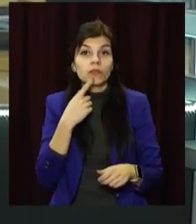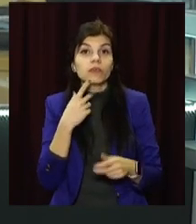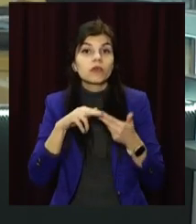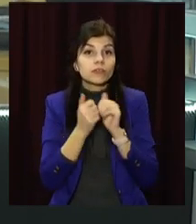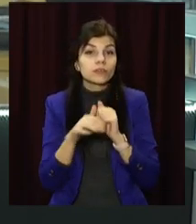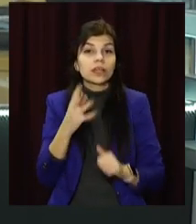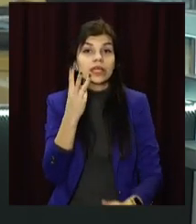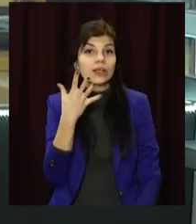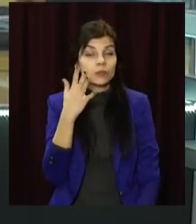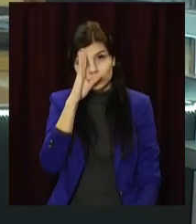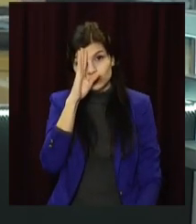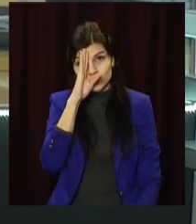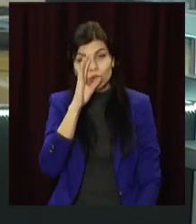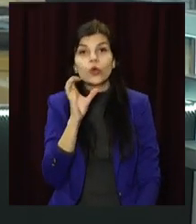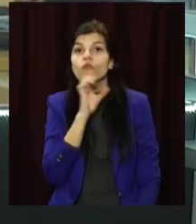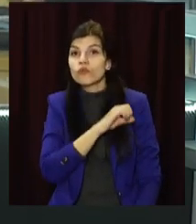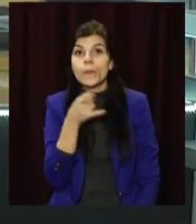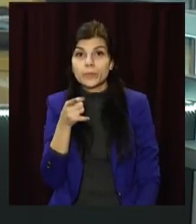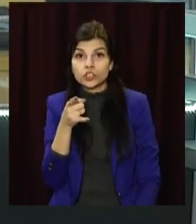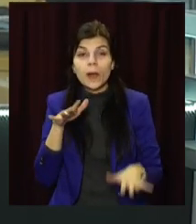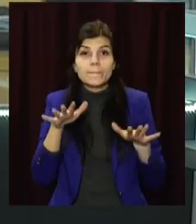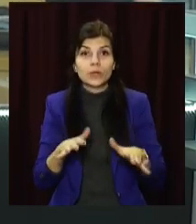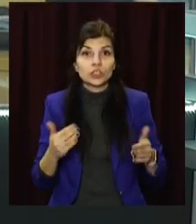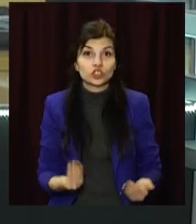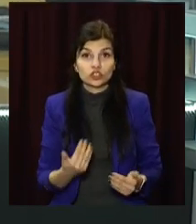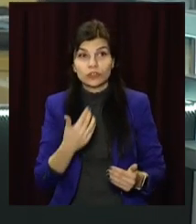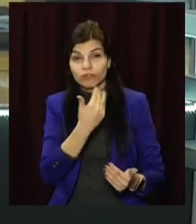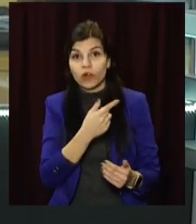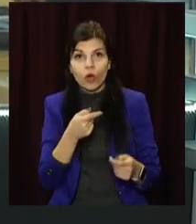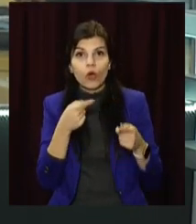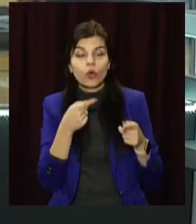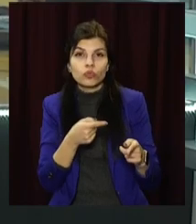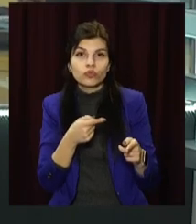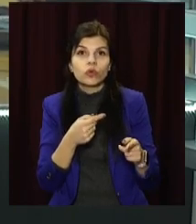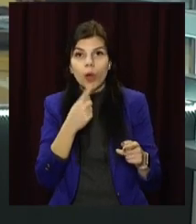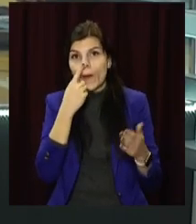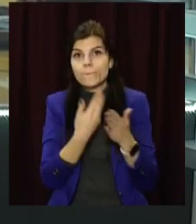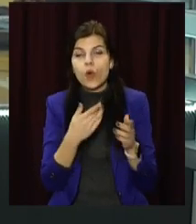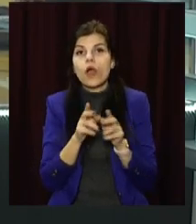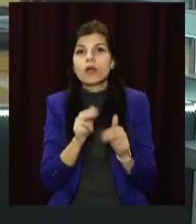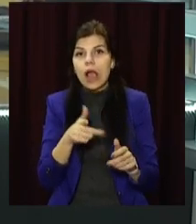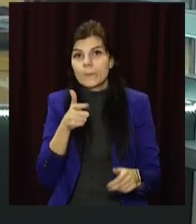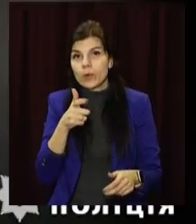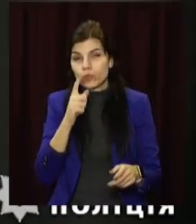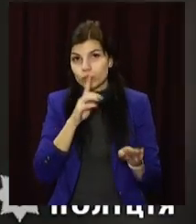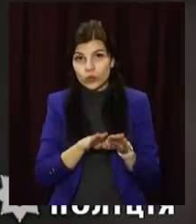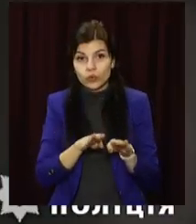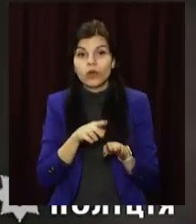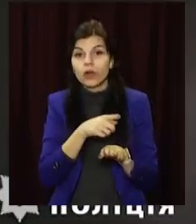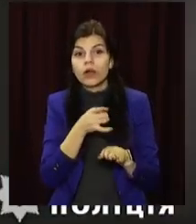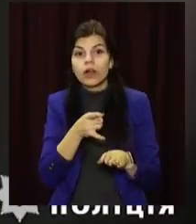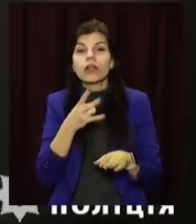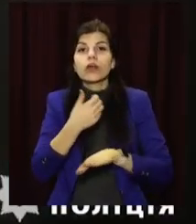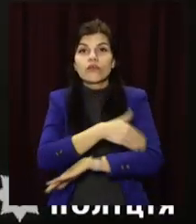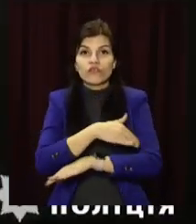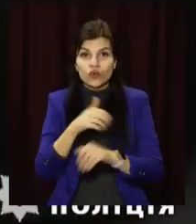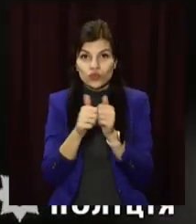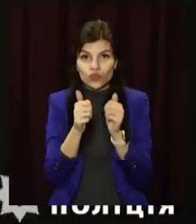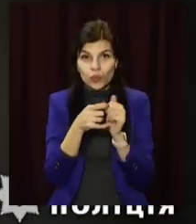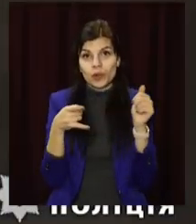Кам'янському 35-річний чоловік вкрав автівку місцевого жителя, погрожуючи предметом, схожим на пістолет. Транспорт знаходився на подвір'ї